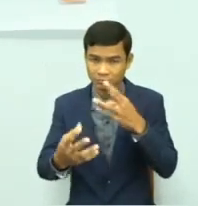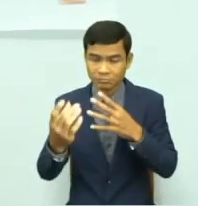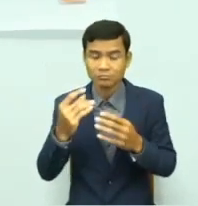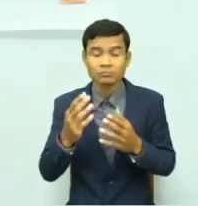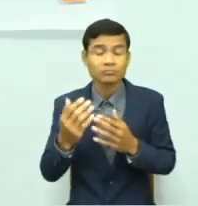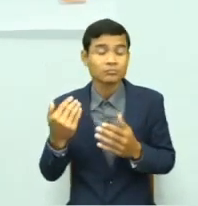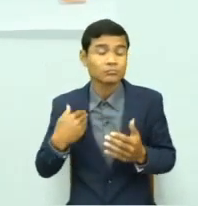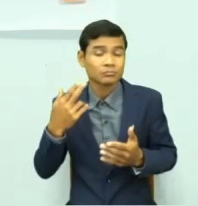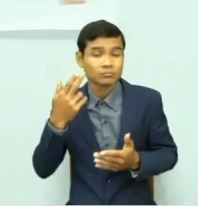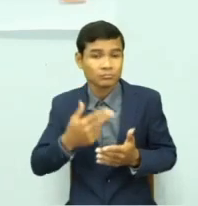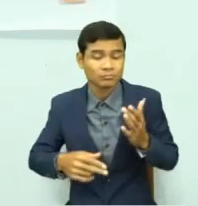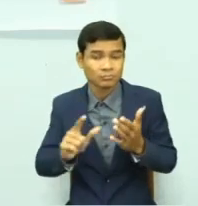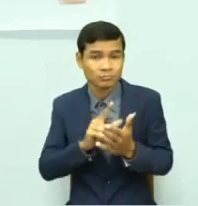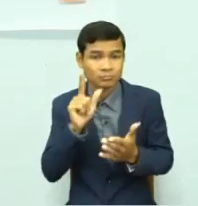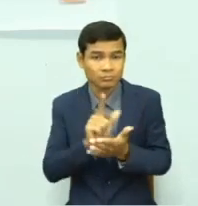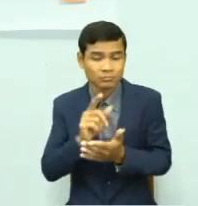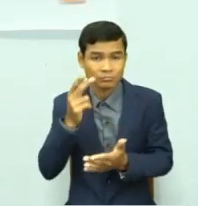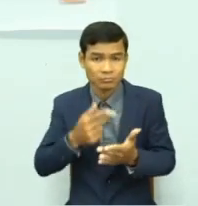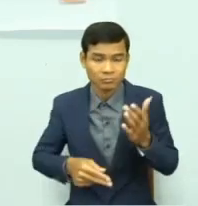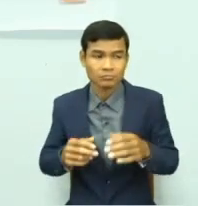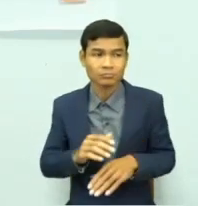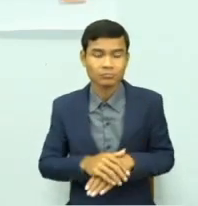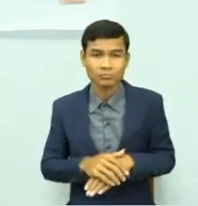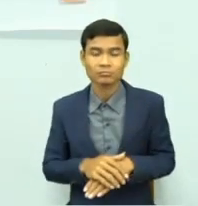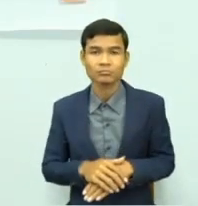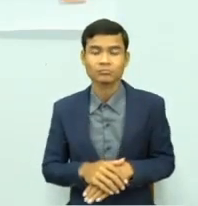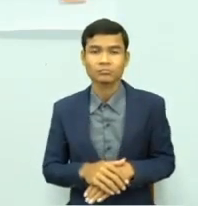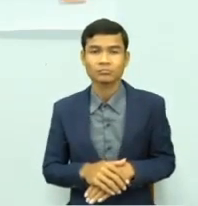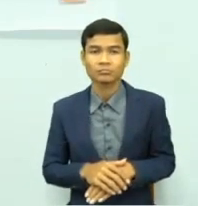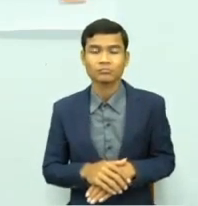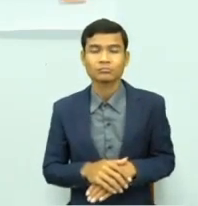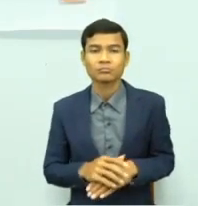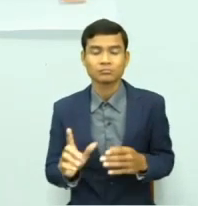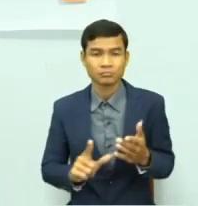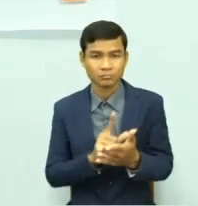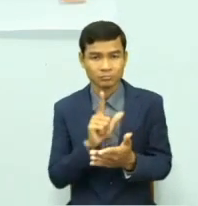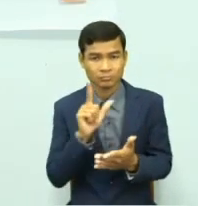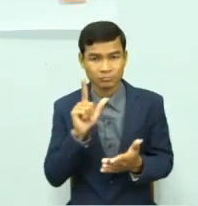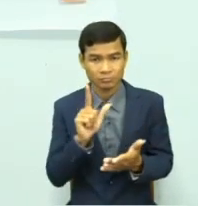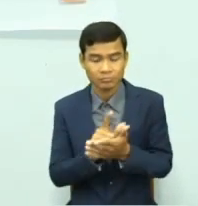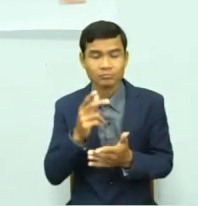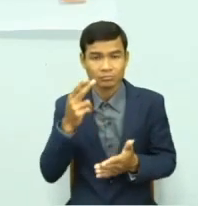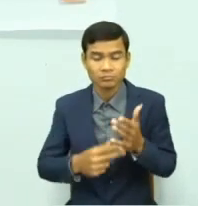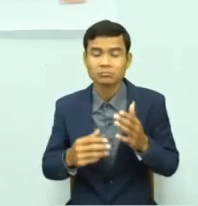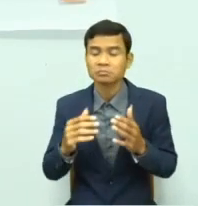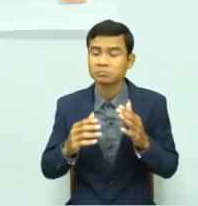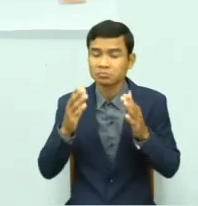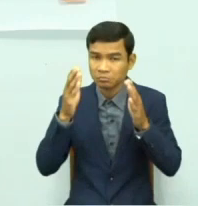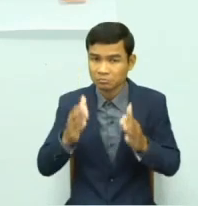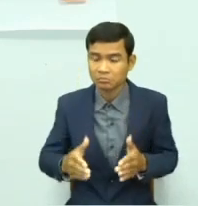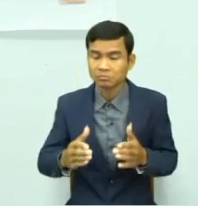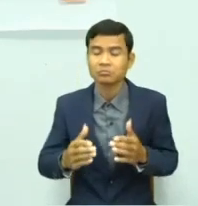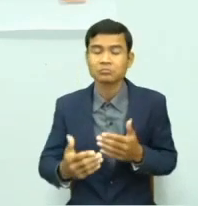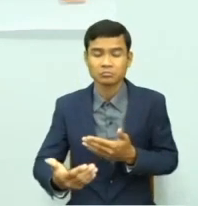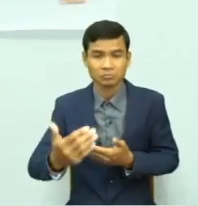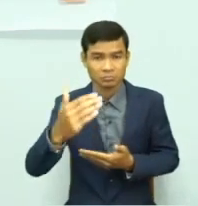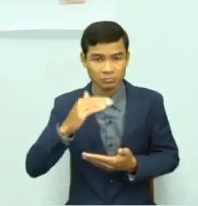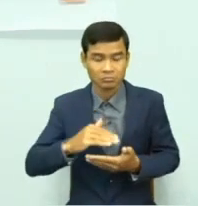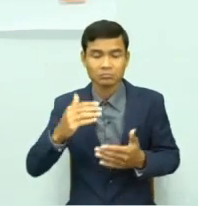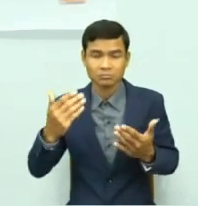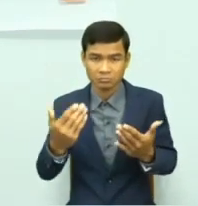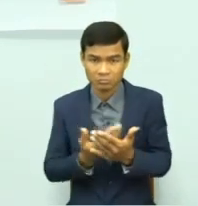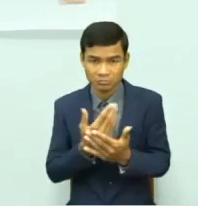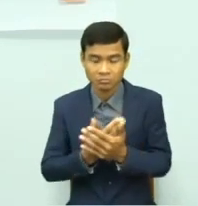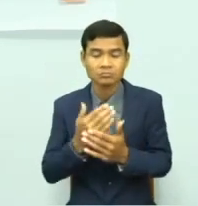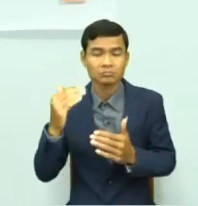vầy ta con. Con cất tình ạc này mới. Ta nẹ đã co sang xa đây thamay thamay nắng. Chà ta quan chia chôn